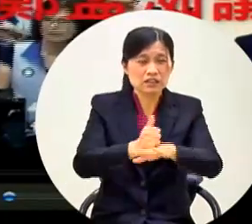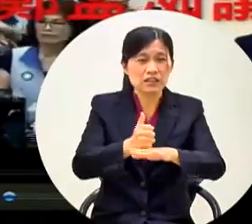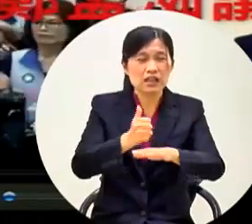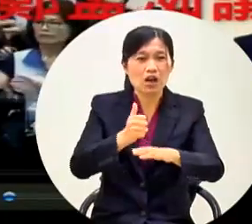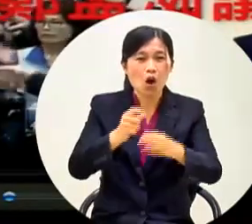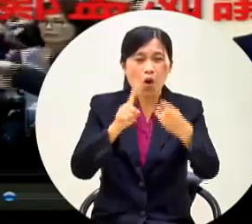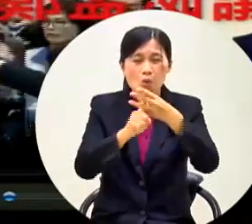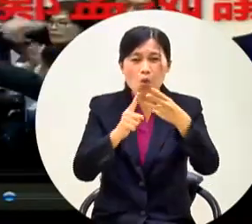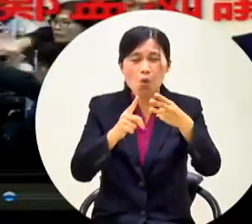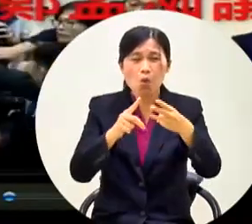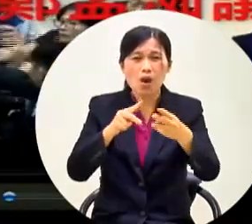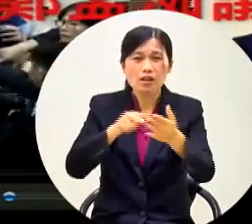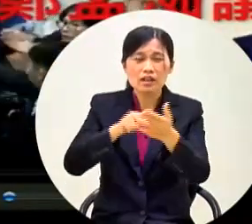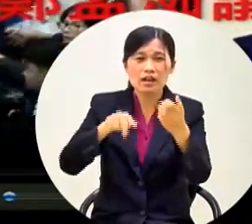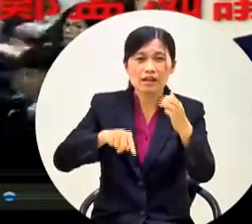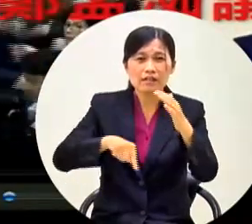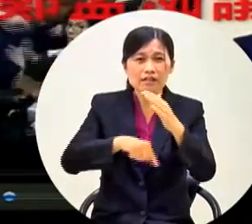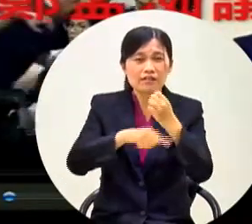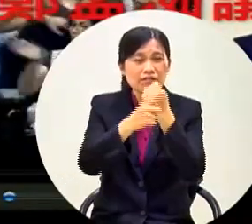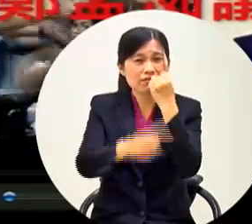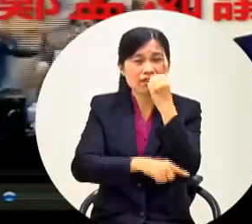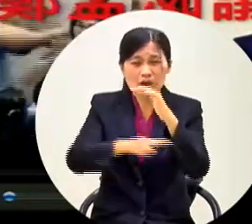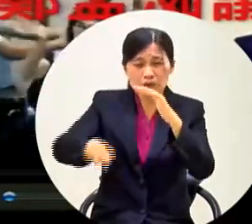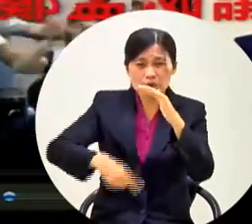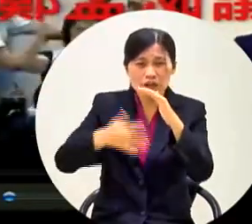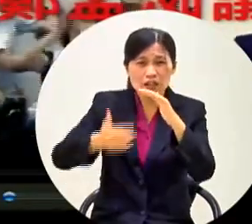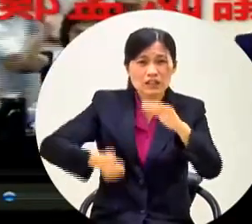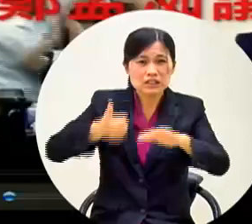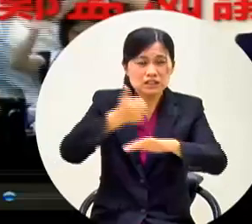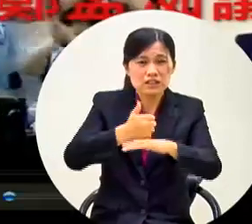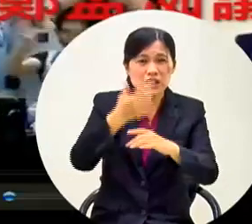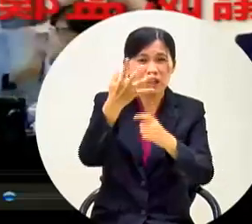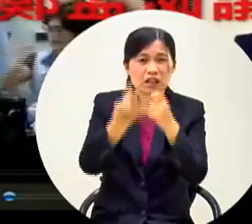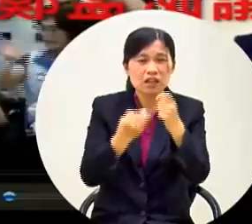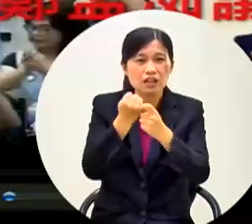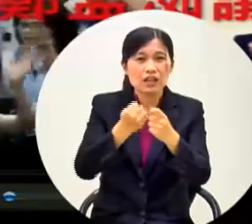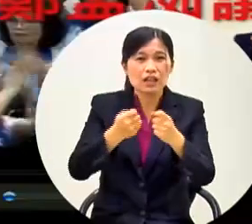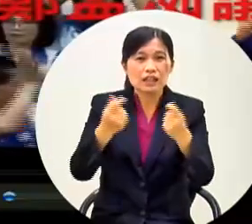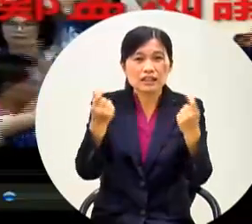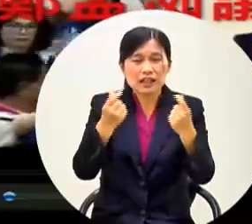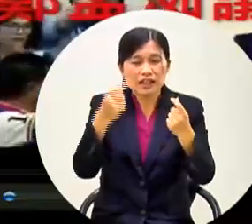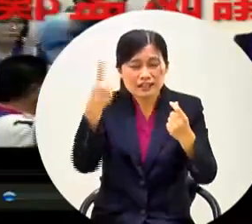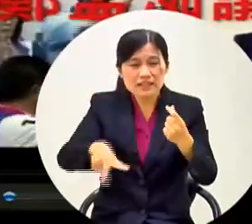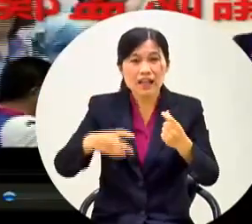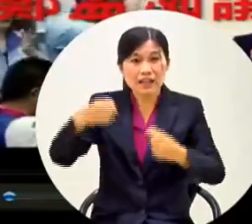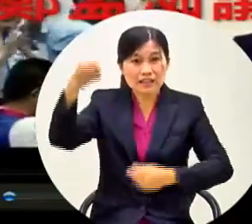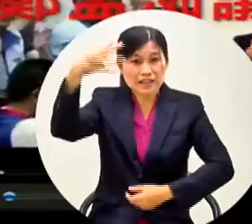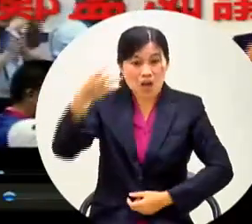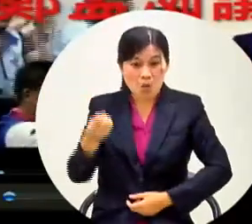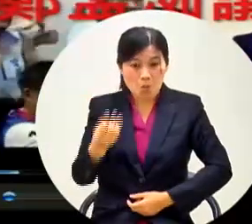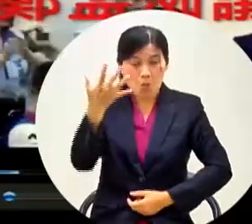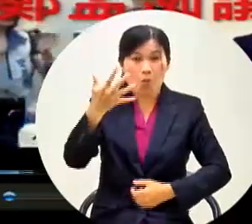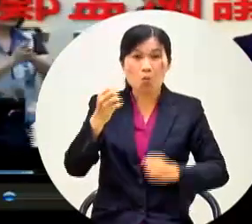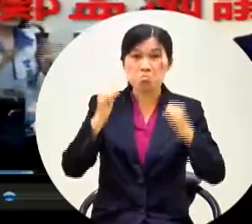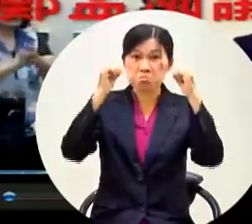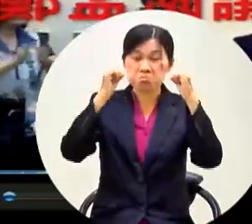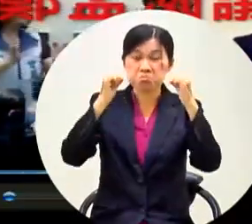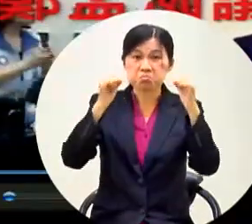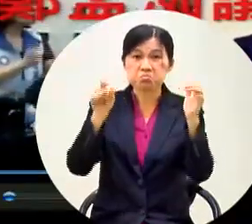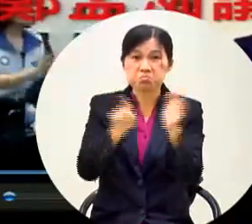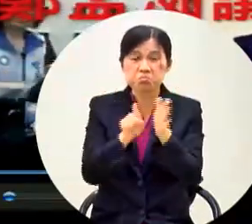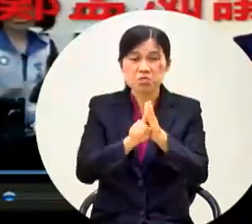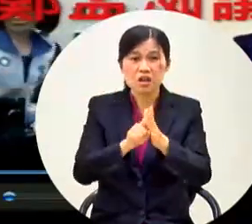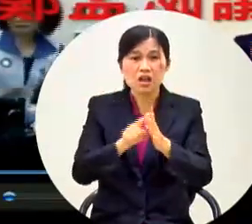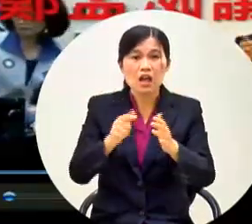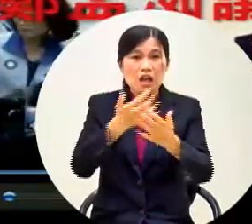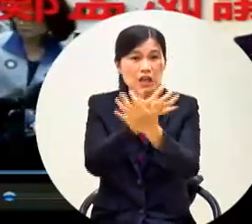发太阳花事件、太阳花运动的时候，学生们和平占领立法院的议场，王